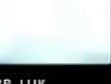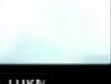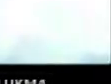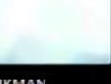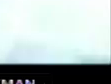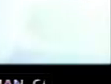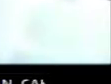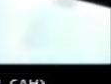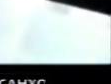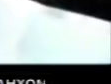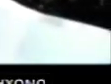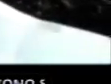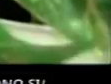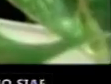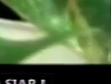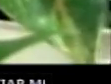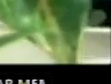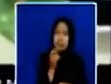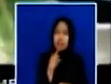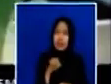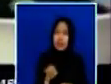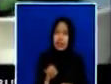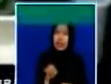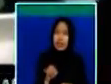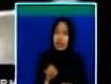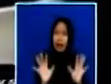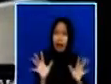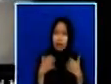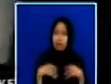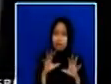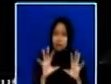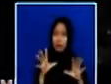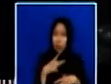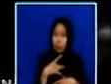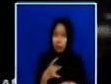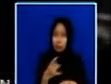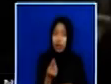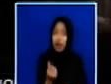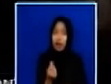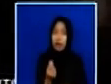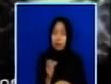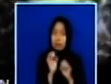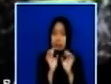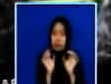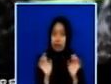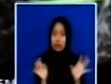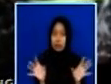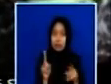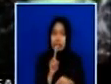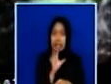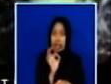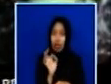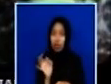pilot caladium kini yang paling trend di antara bunga-bunga yang ditanamnya harganya pun bervariasi mulai dari 100.000